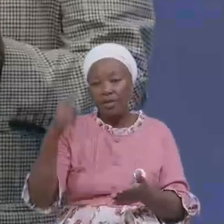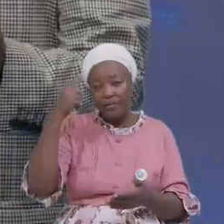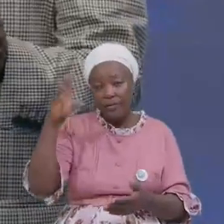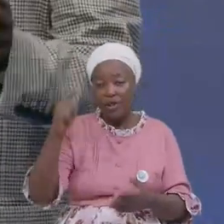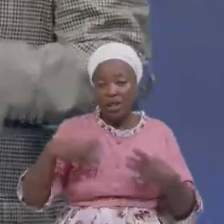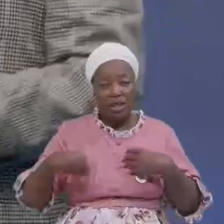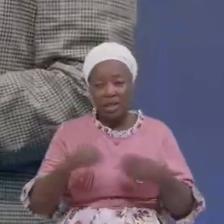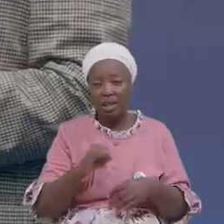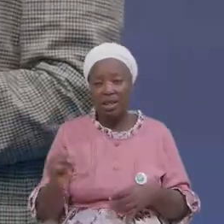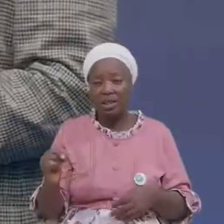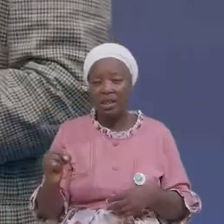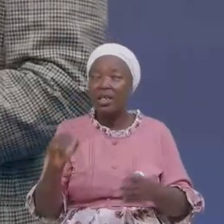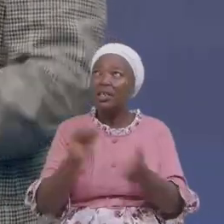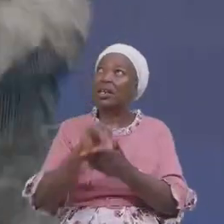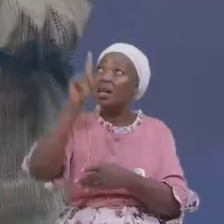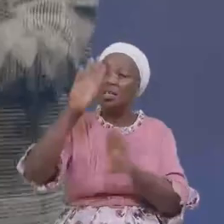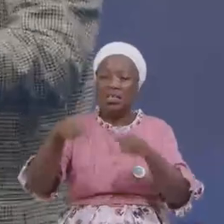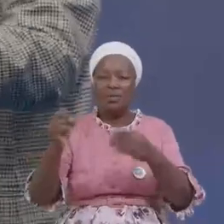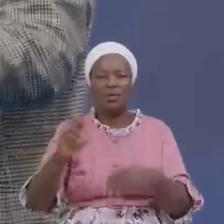guérison qu'il nous accorde.